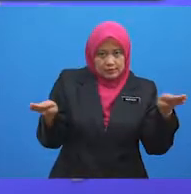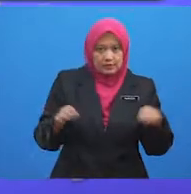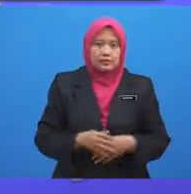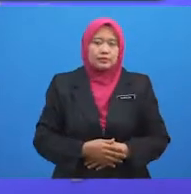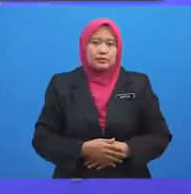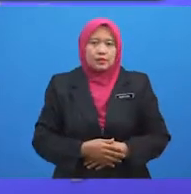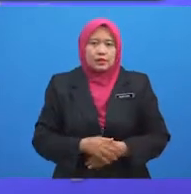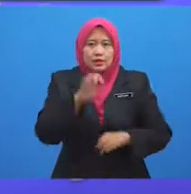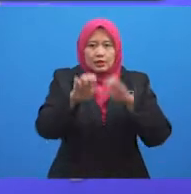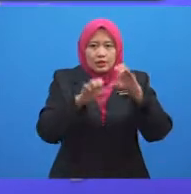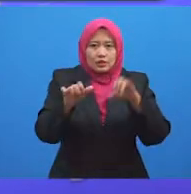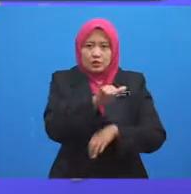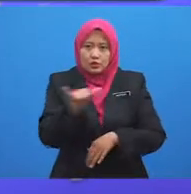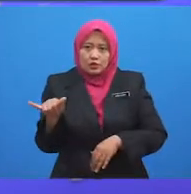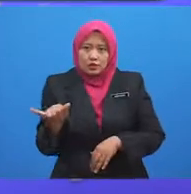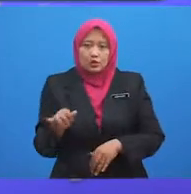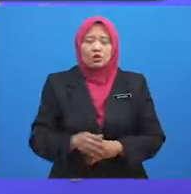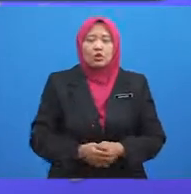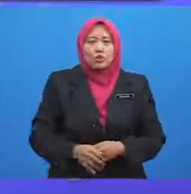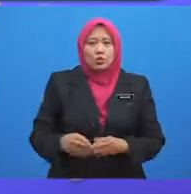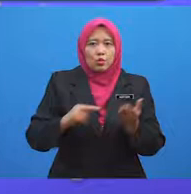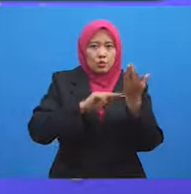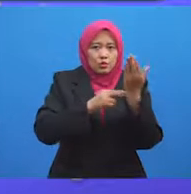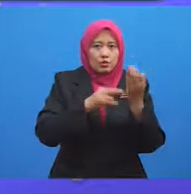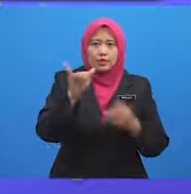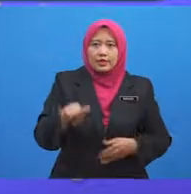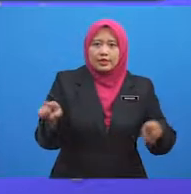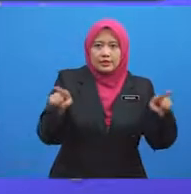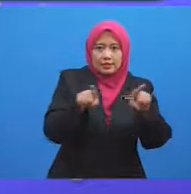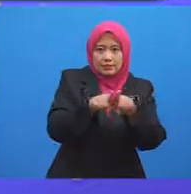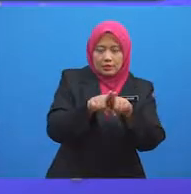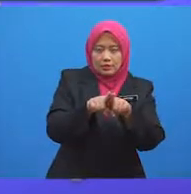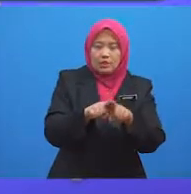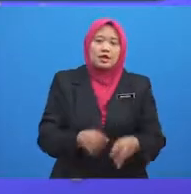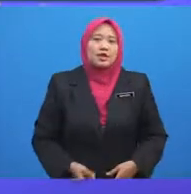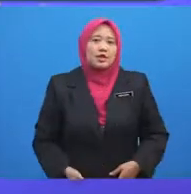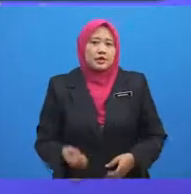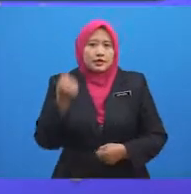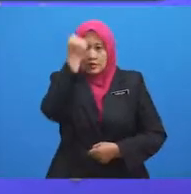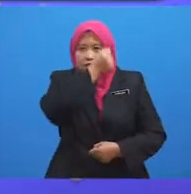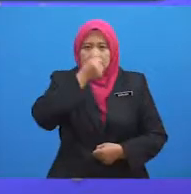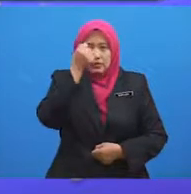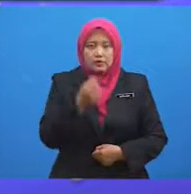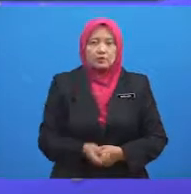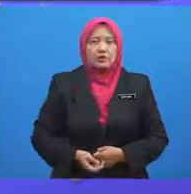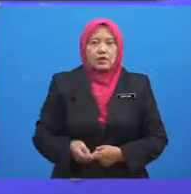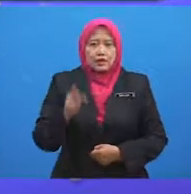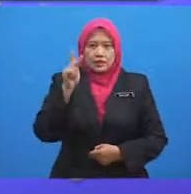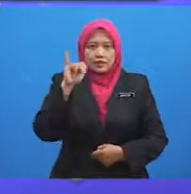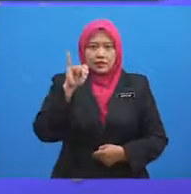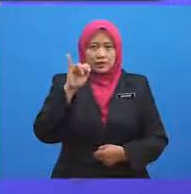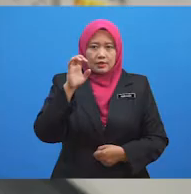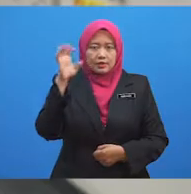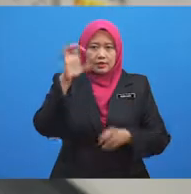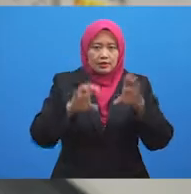sama mempunyai sifat kimia yang sama tetapi sifat fizik yang